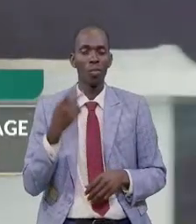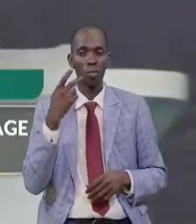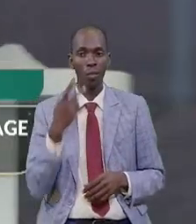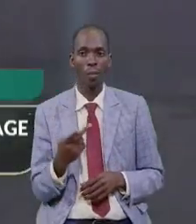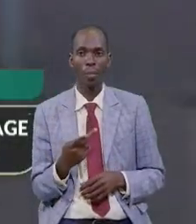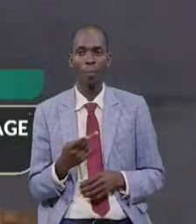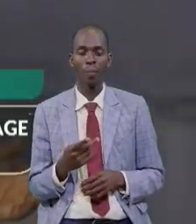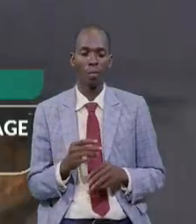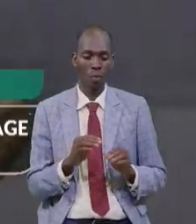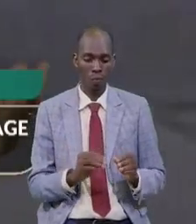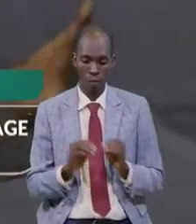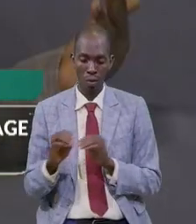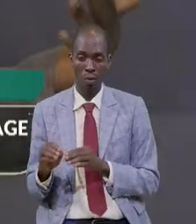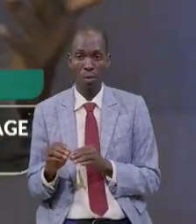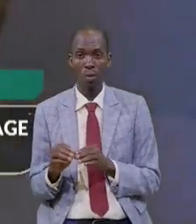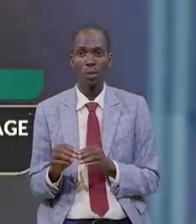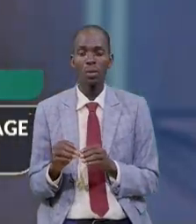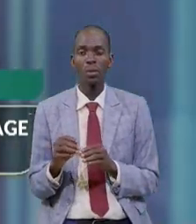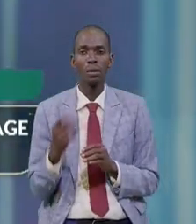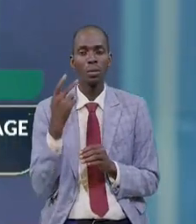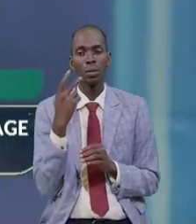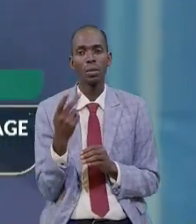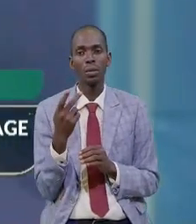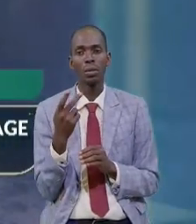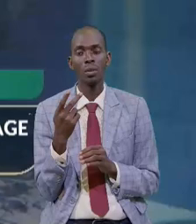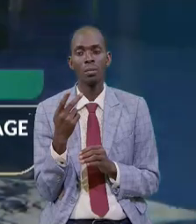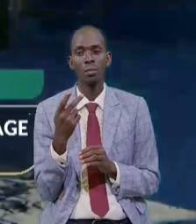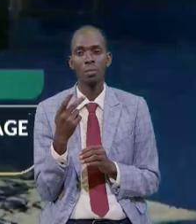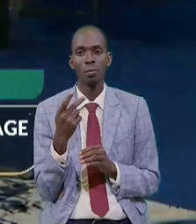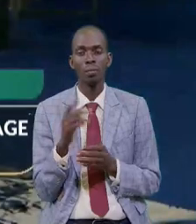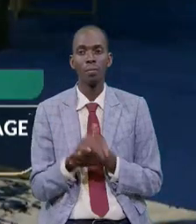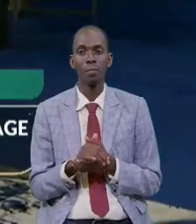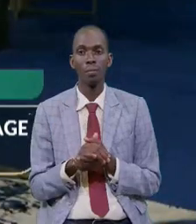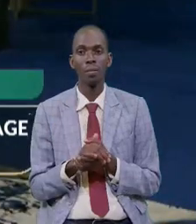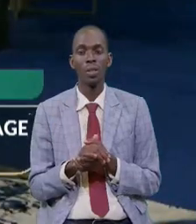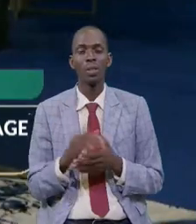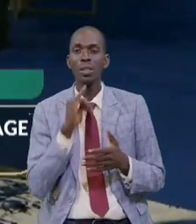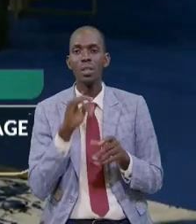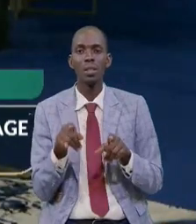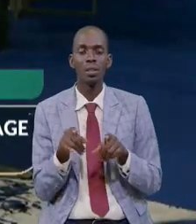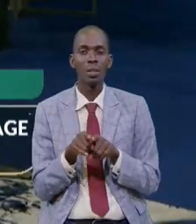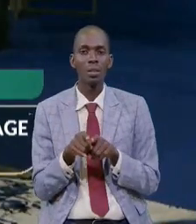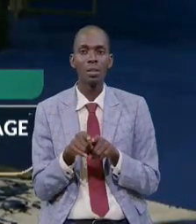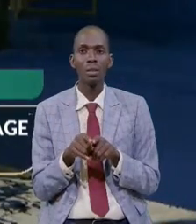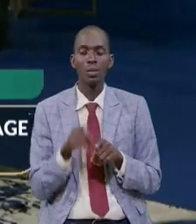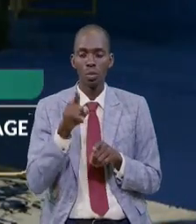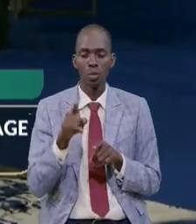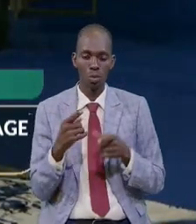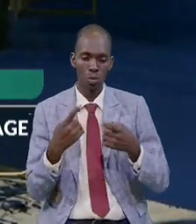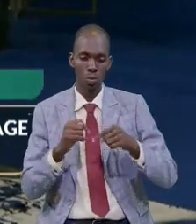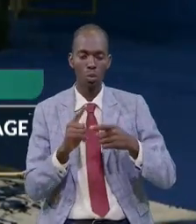diligence le type de conversation tu dois clôturer ton cœur protéger